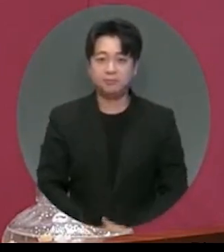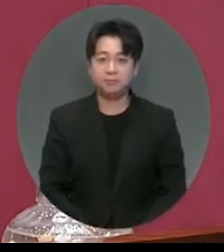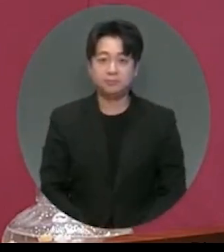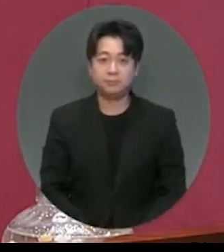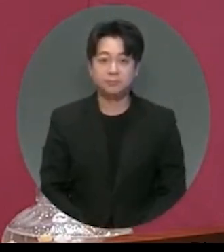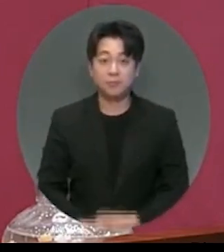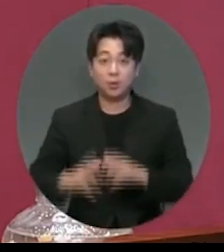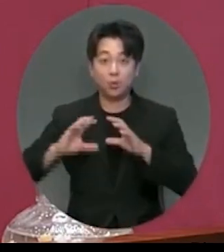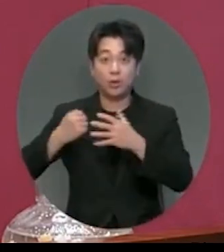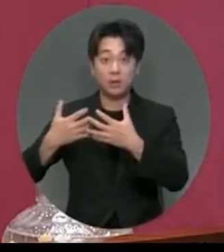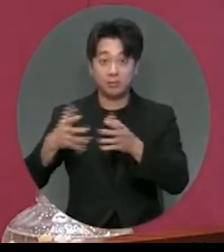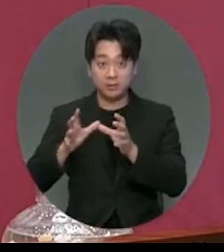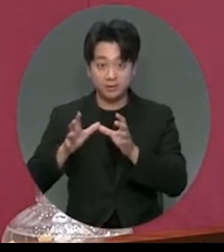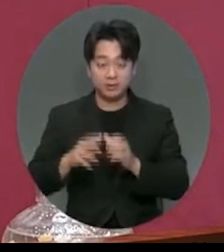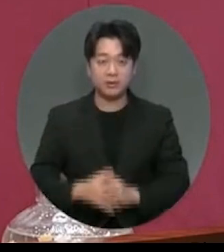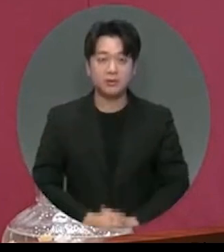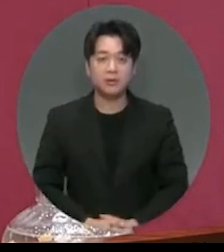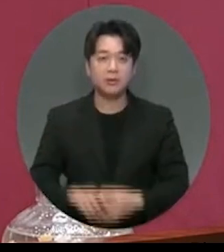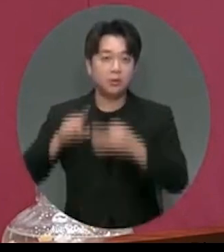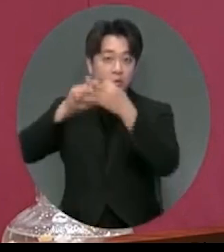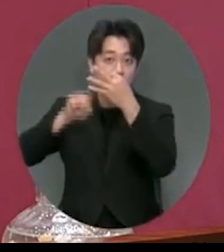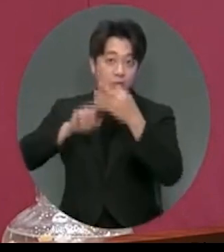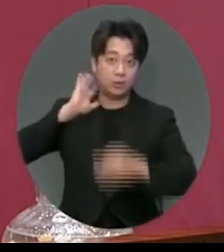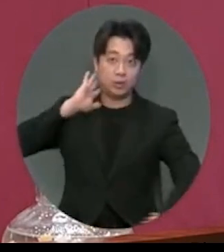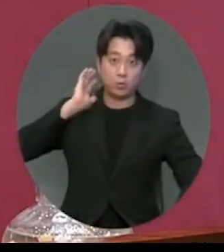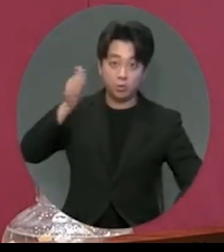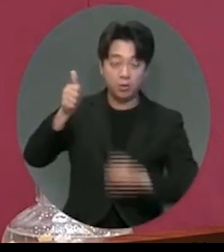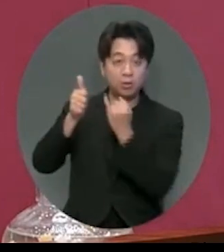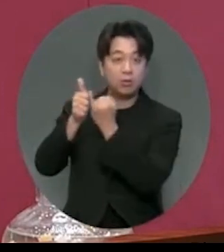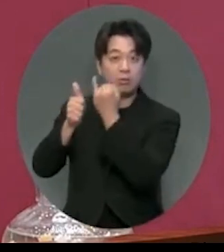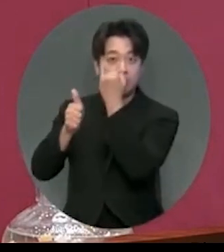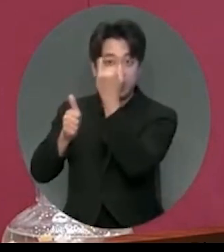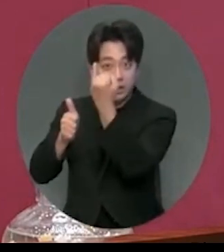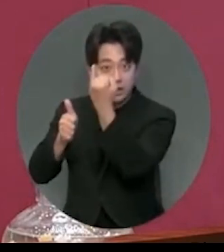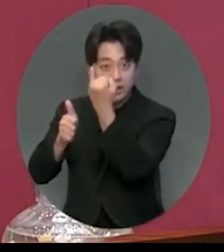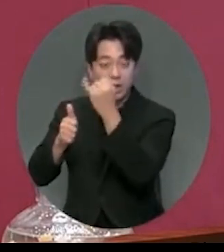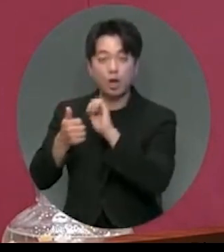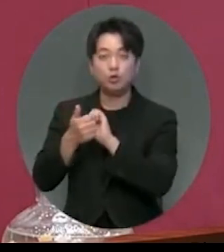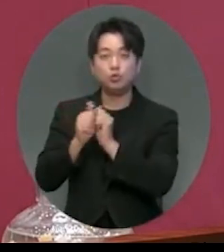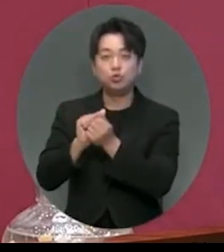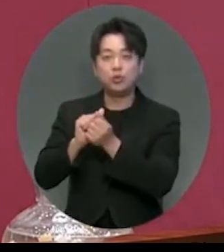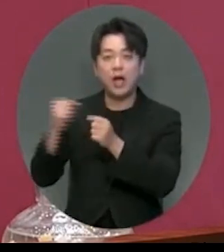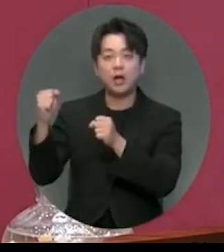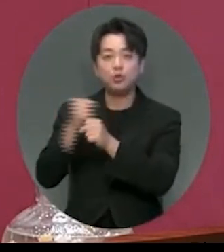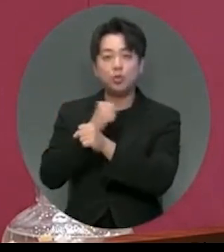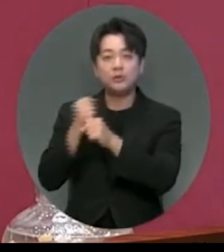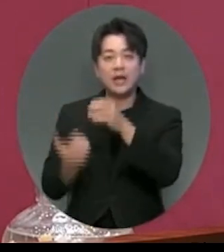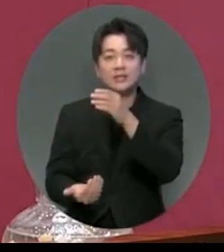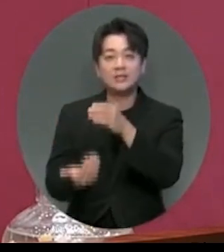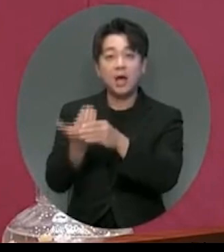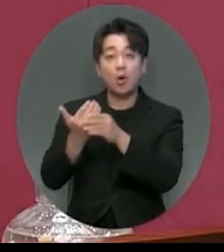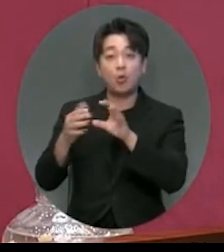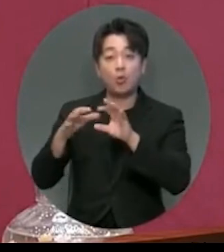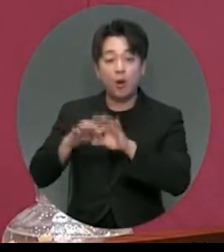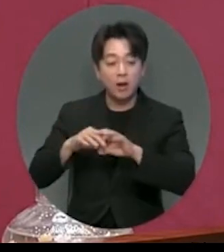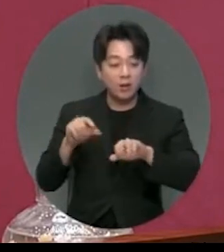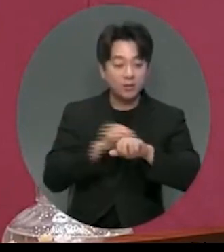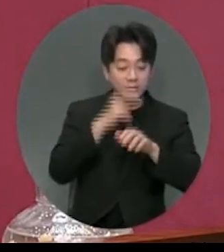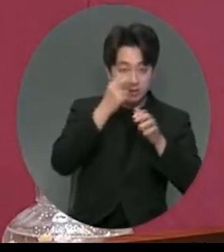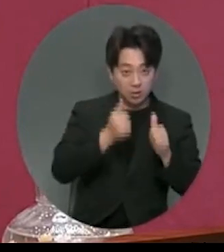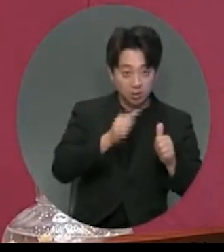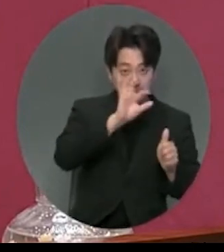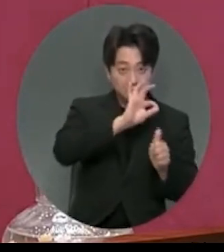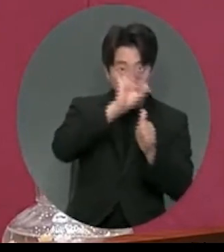국민의힘은 윤석열 대통령 배우자 김건희 주가 조작 사건 등의 진상 규명을 위한 특별검사 임명 등에 관한